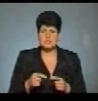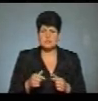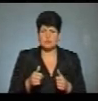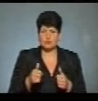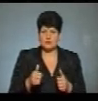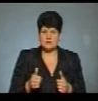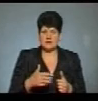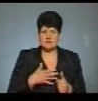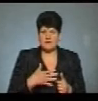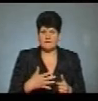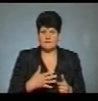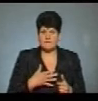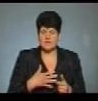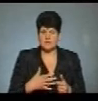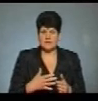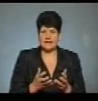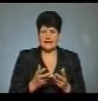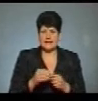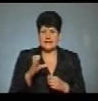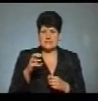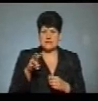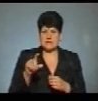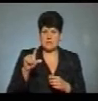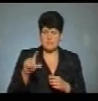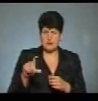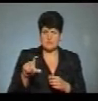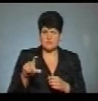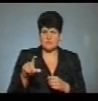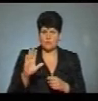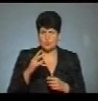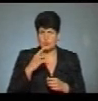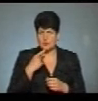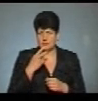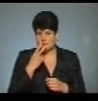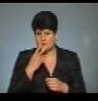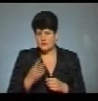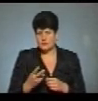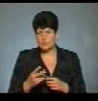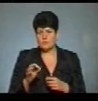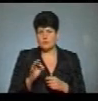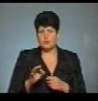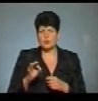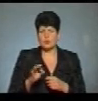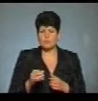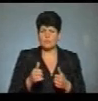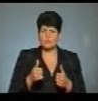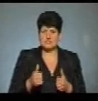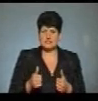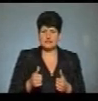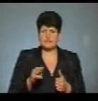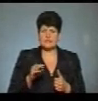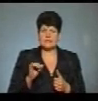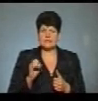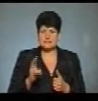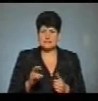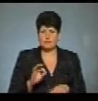кінці видиху. Кількість сантиметрів водного стовба буде говорити про позитивний тиск в